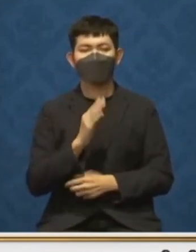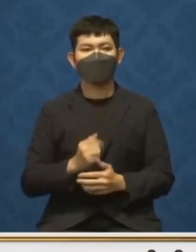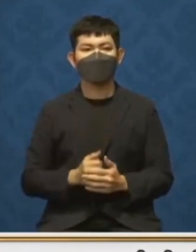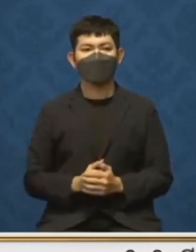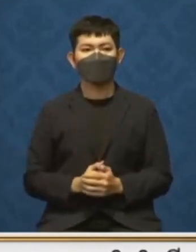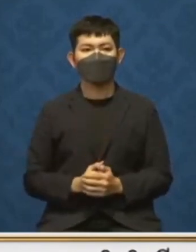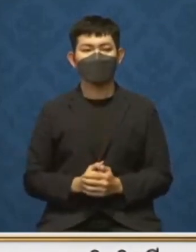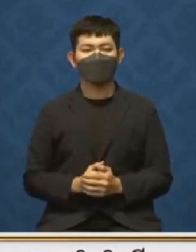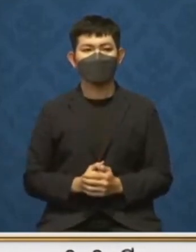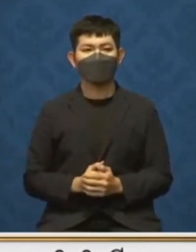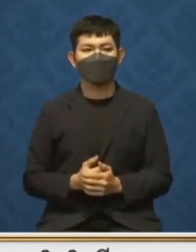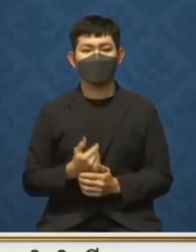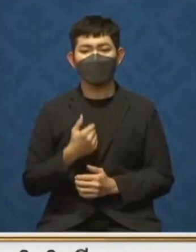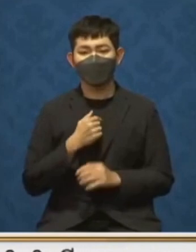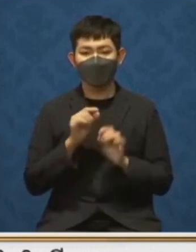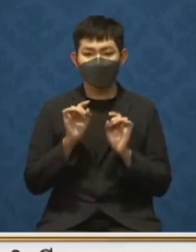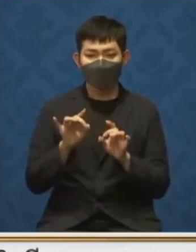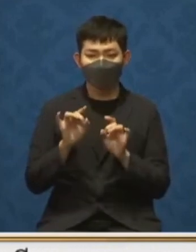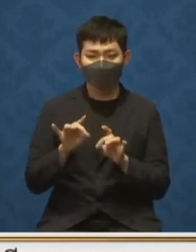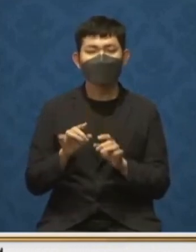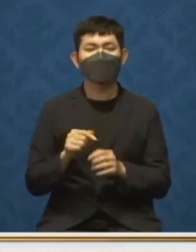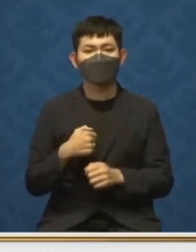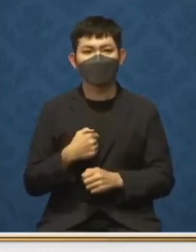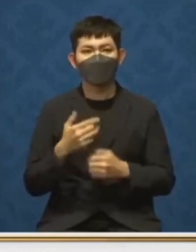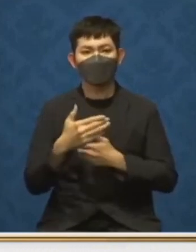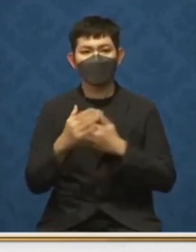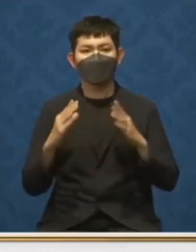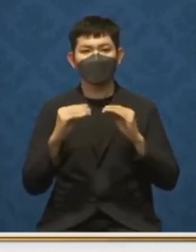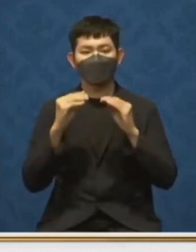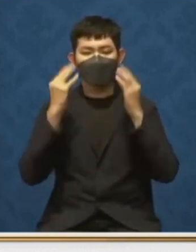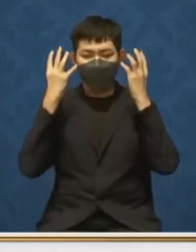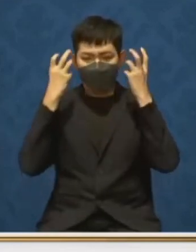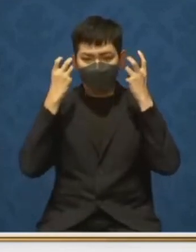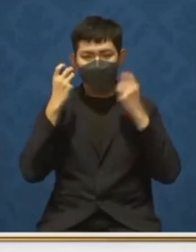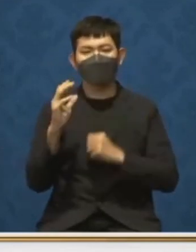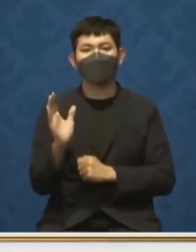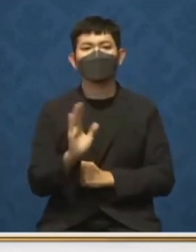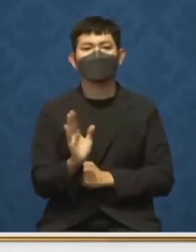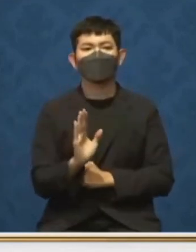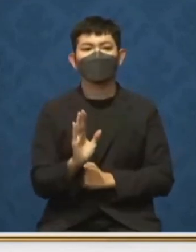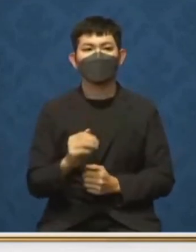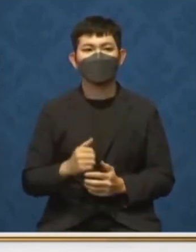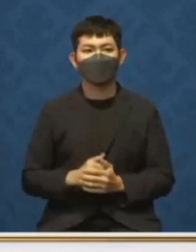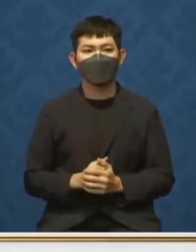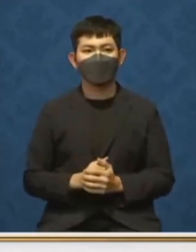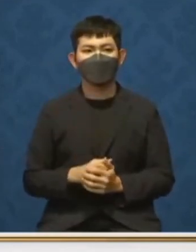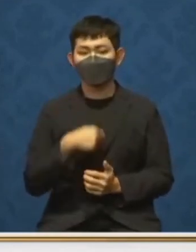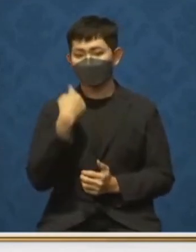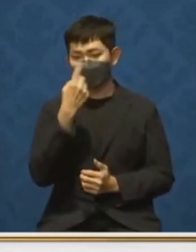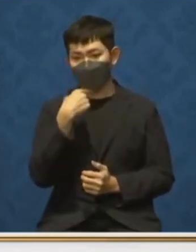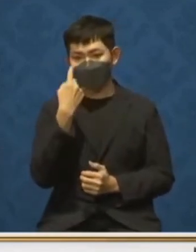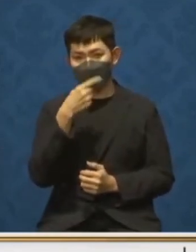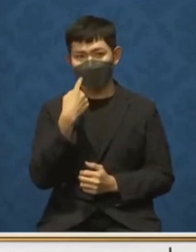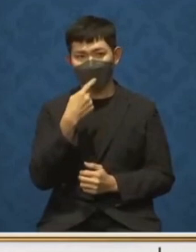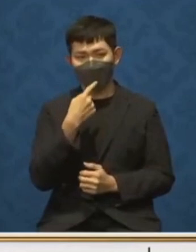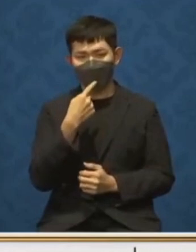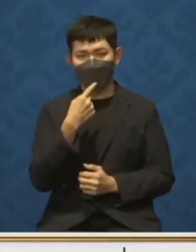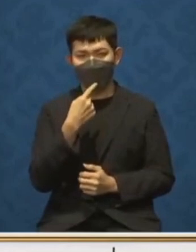ก็ได้แซวกันไปบ้างที่ประชุมจะได้ไม่เคร่งเครียดมีท่านผู้ใดที่ยังไม่ได้ใช้สิท